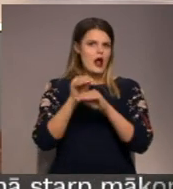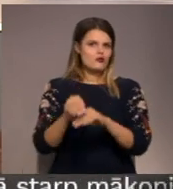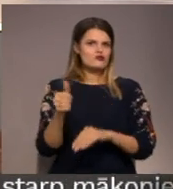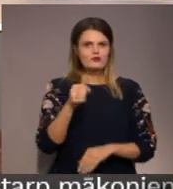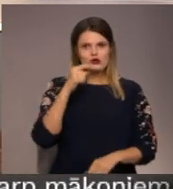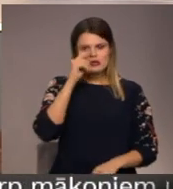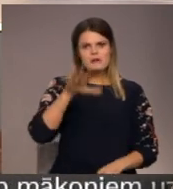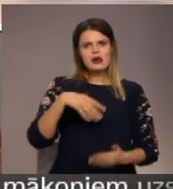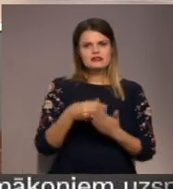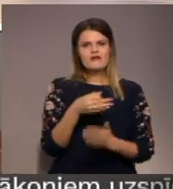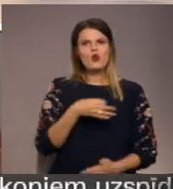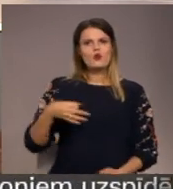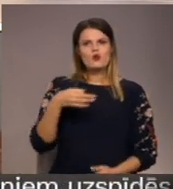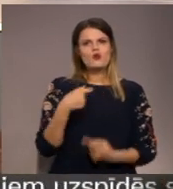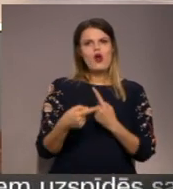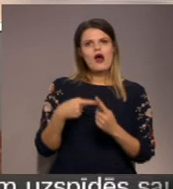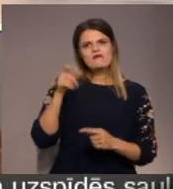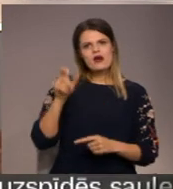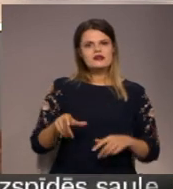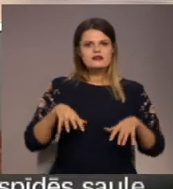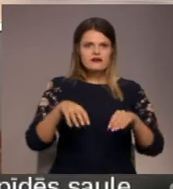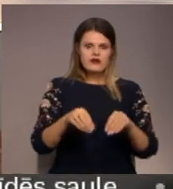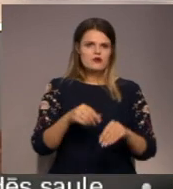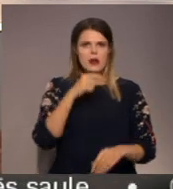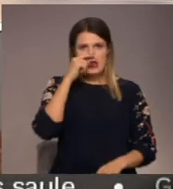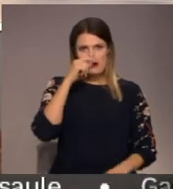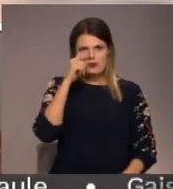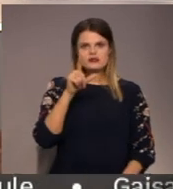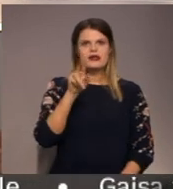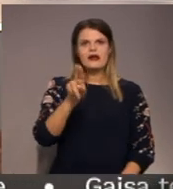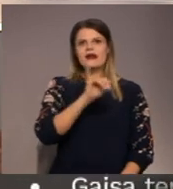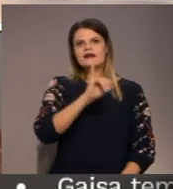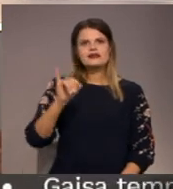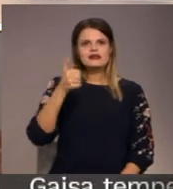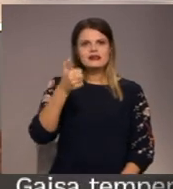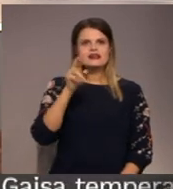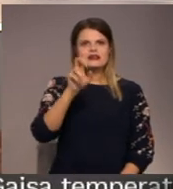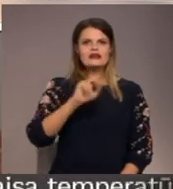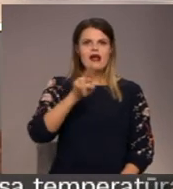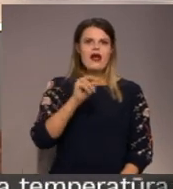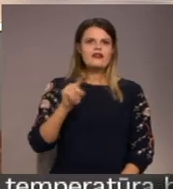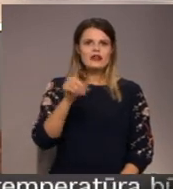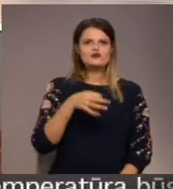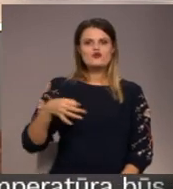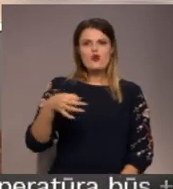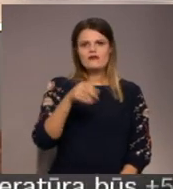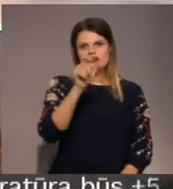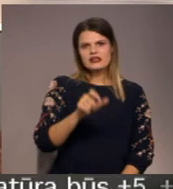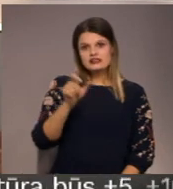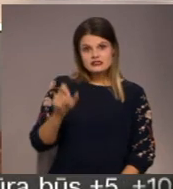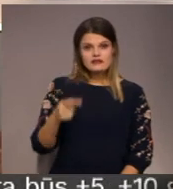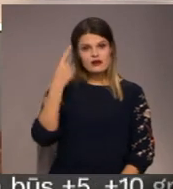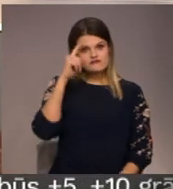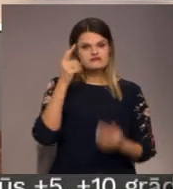novadnieka veikumu ir viņa dzimtā Nīgrandes pagasta ļaudis, kas rūpējas par rakstnieka piemiņas saglabāšanu. Viens no jubilejas pasākumiem ir